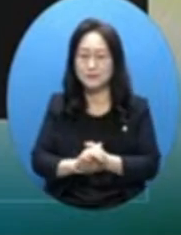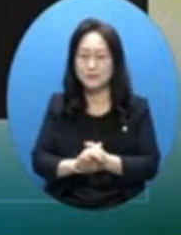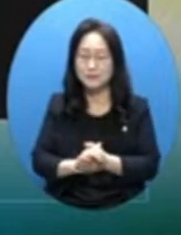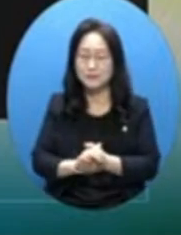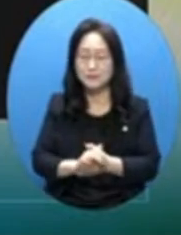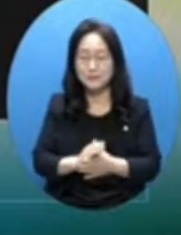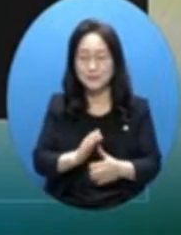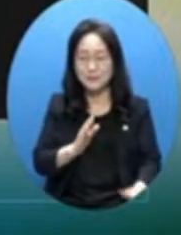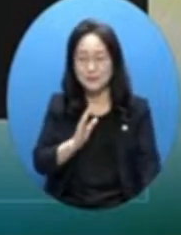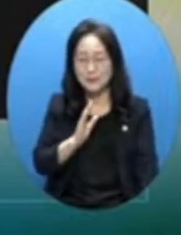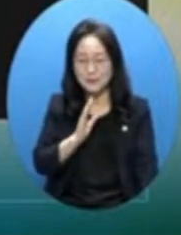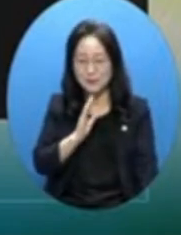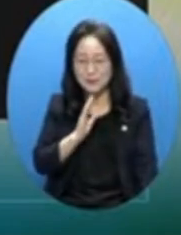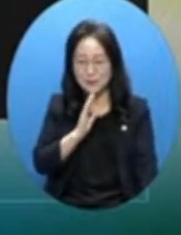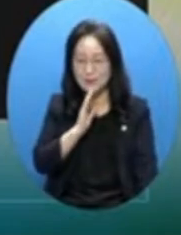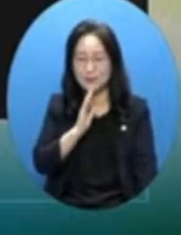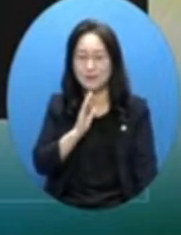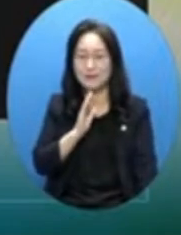참